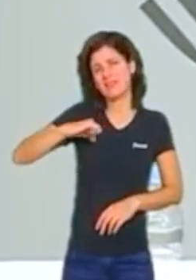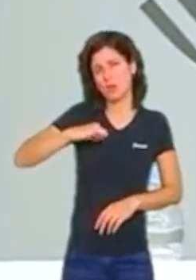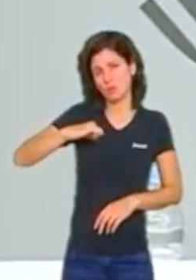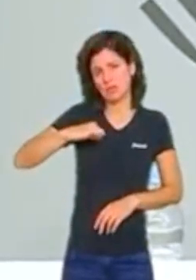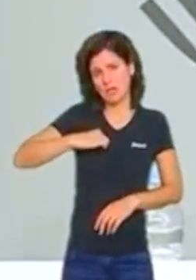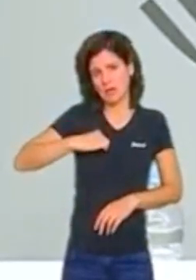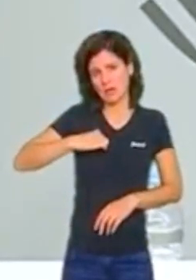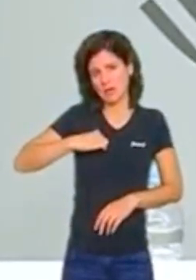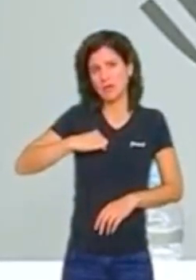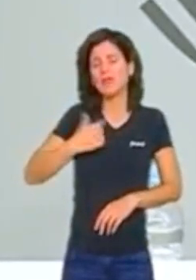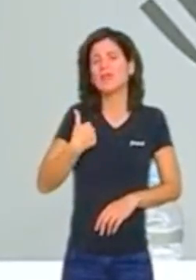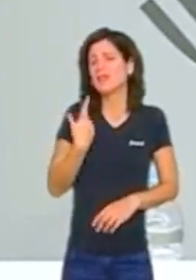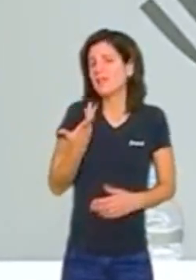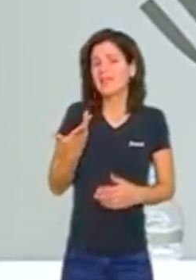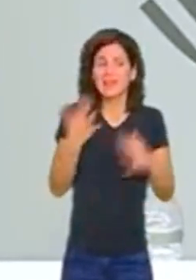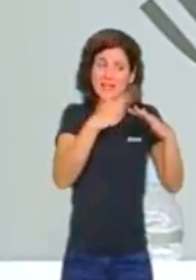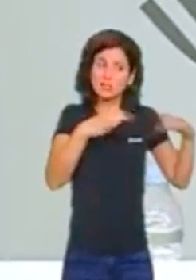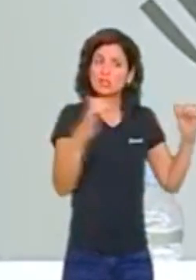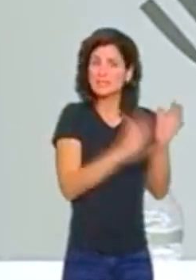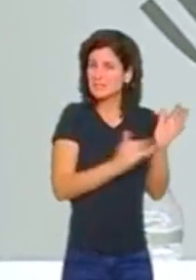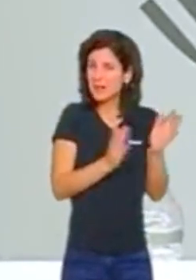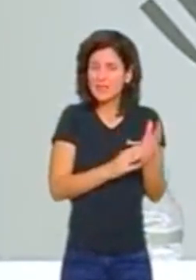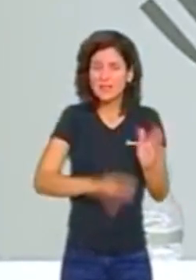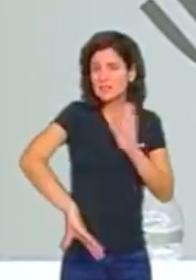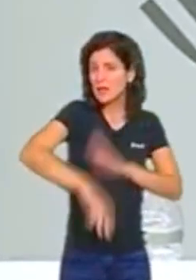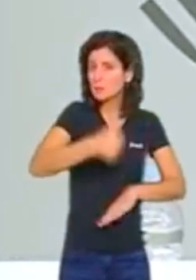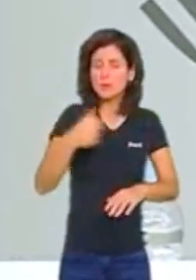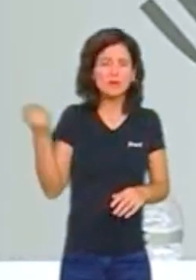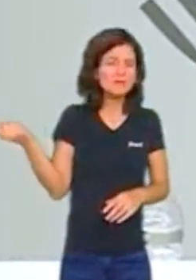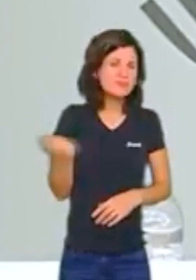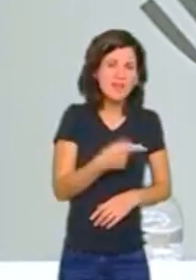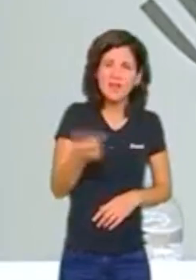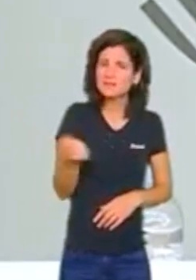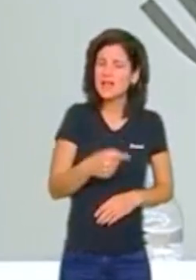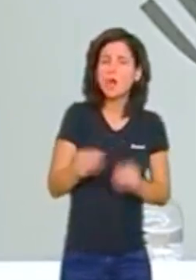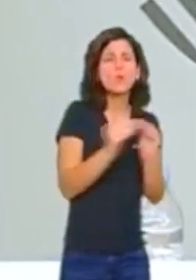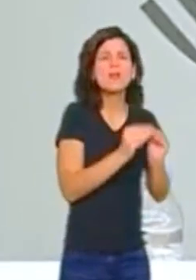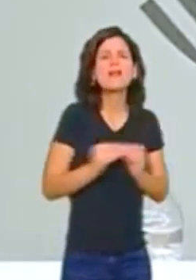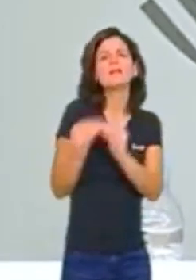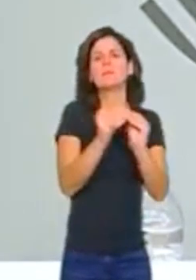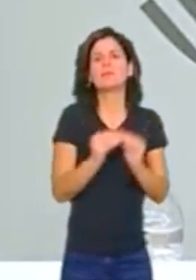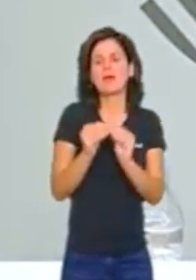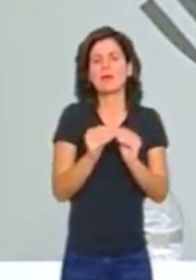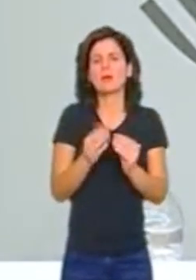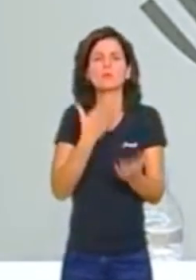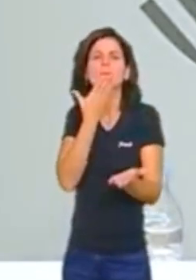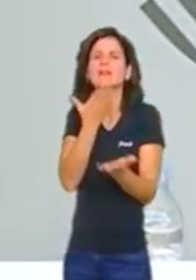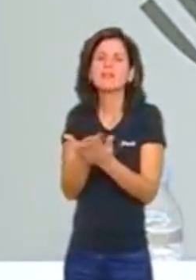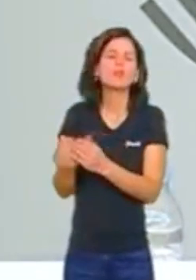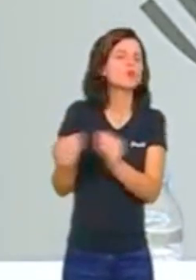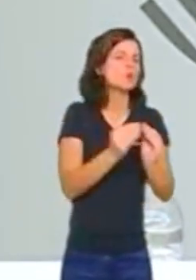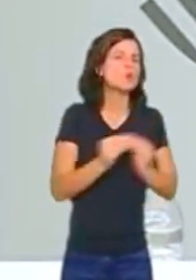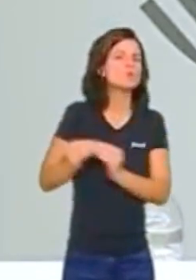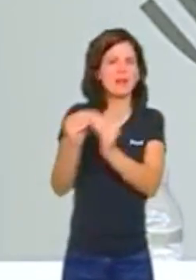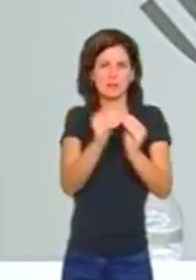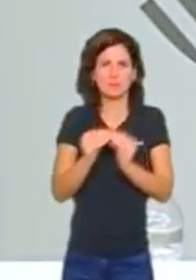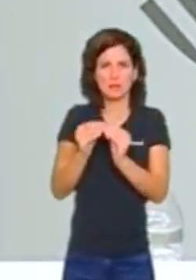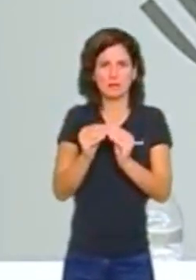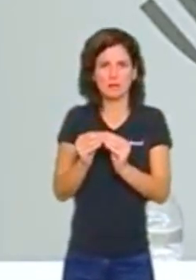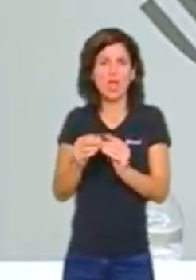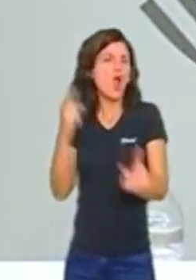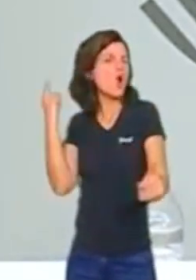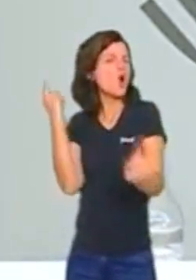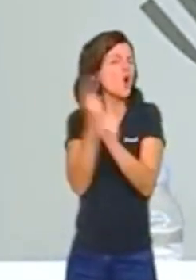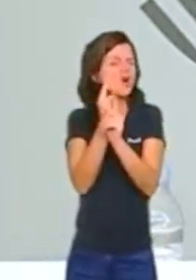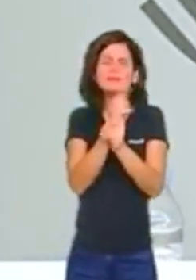les Corts Valencianes han aprovat en diverses ocasions. Aquesta és una expressió, una manifestació que no va contra ningú, que